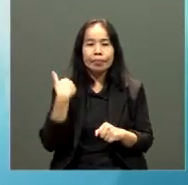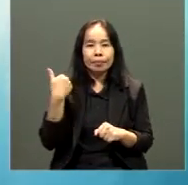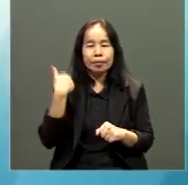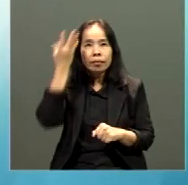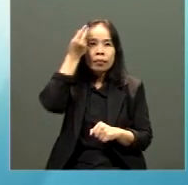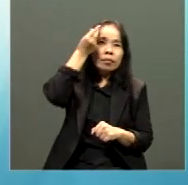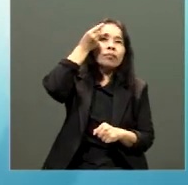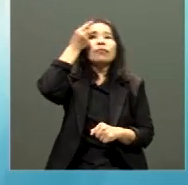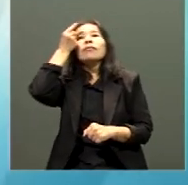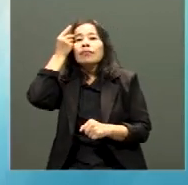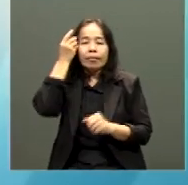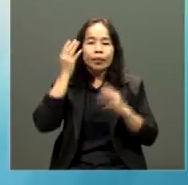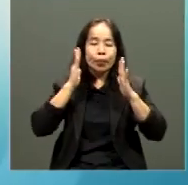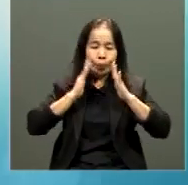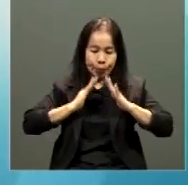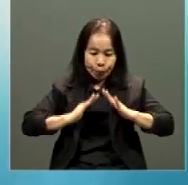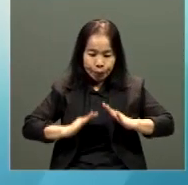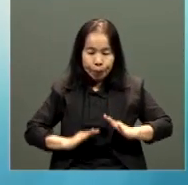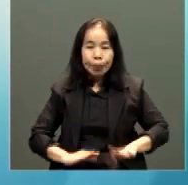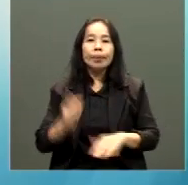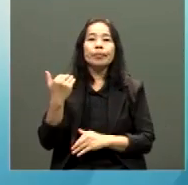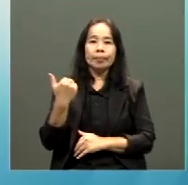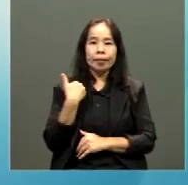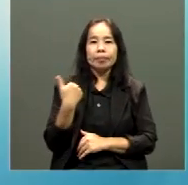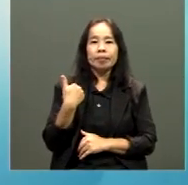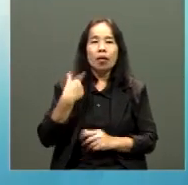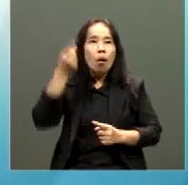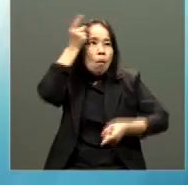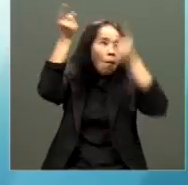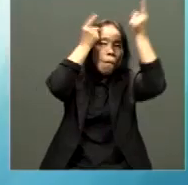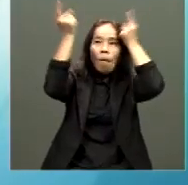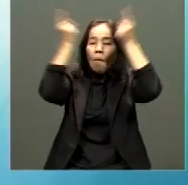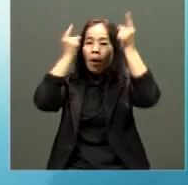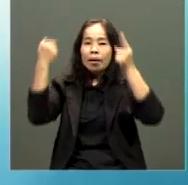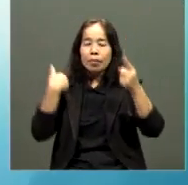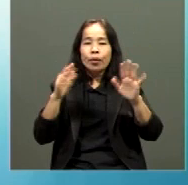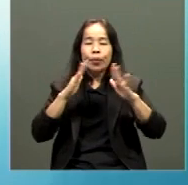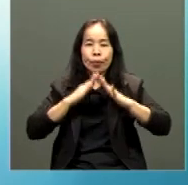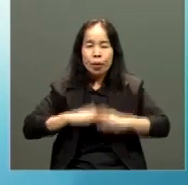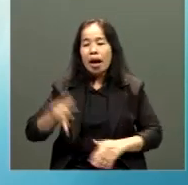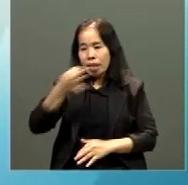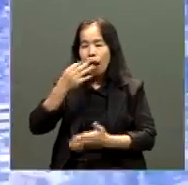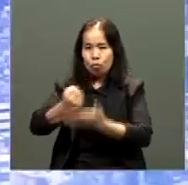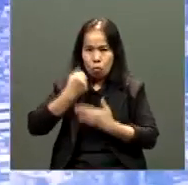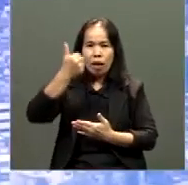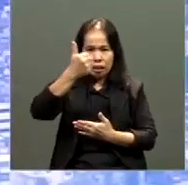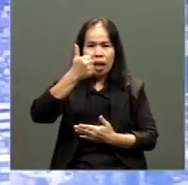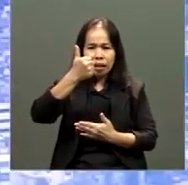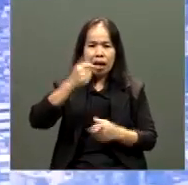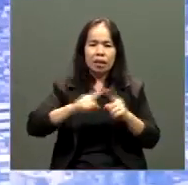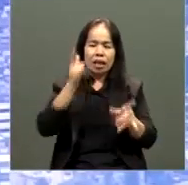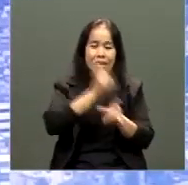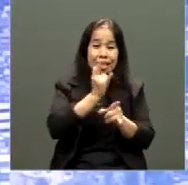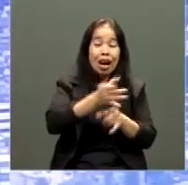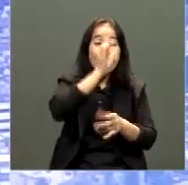ลทั้งหลายหรือว่าความรู้สึกมีประสาทหลอนหูแว่วที่จะตามมาในวันที่3เนี่ยจะลดน้อยถอยลงญาติๆก็ไม่ต้องกังวลนะ